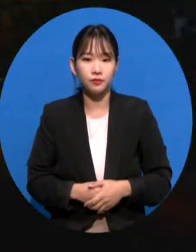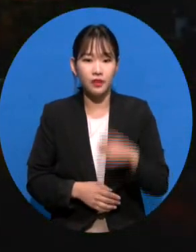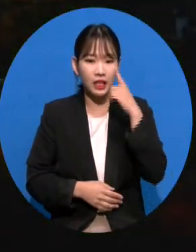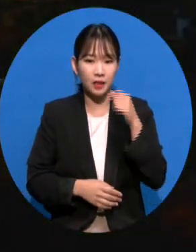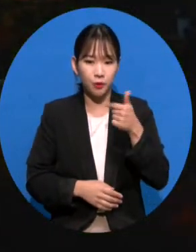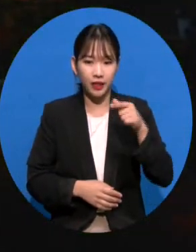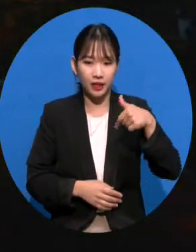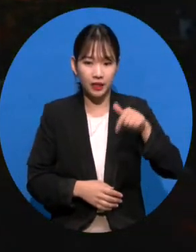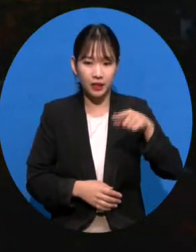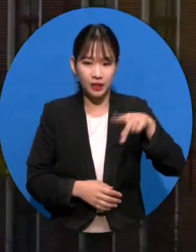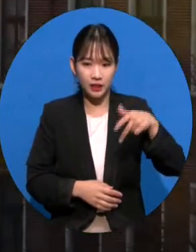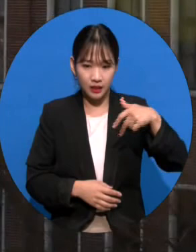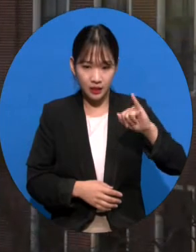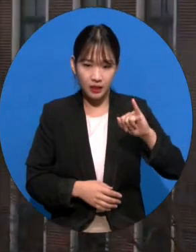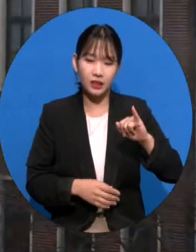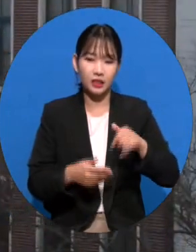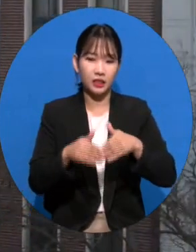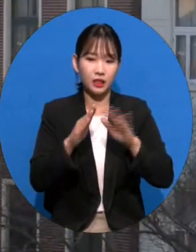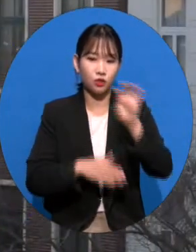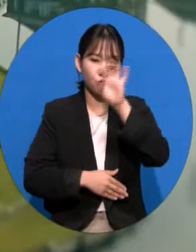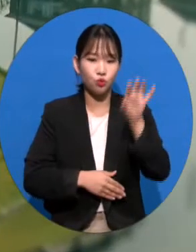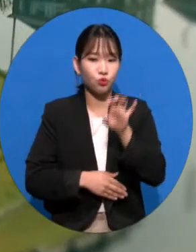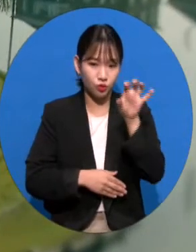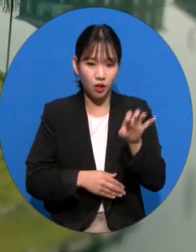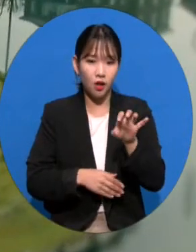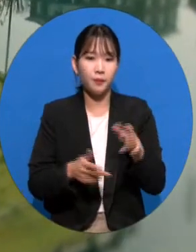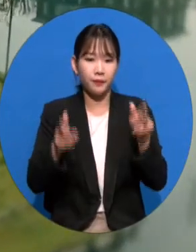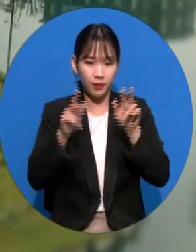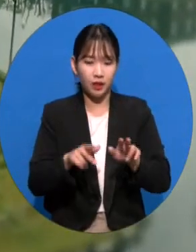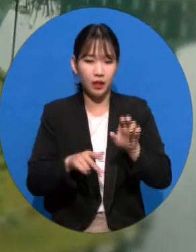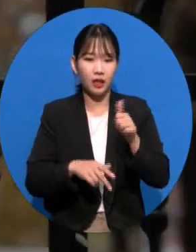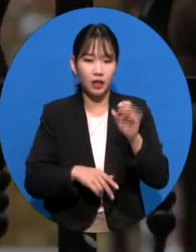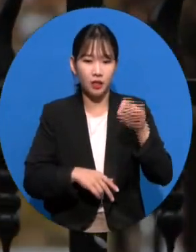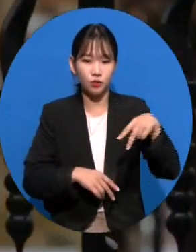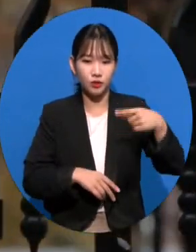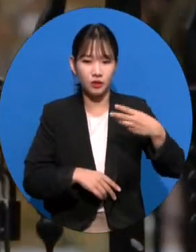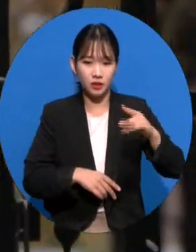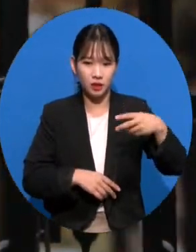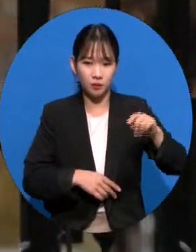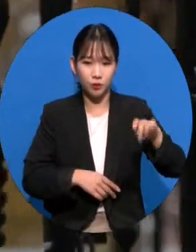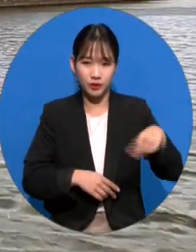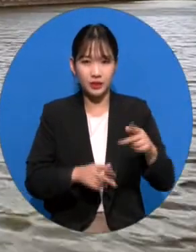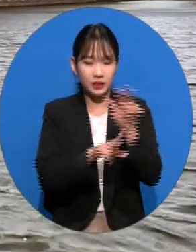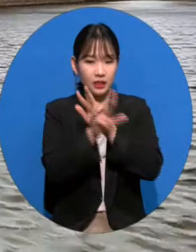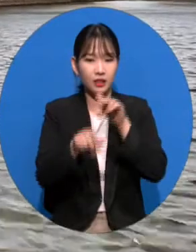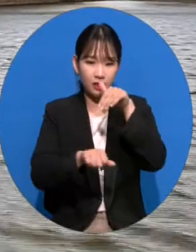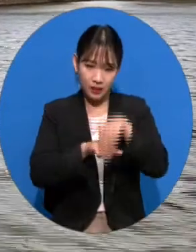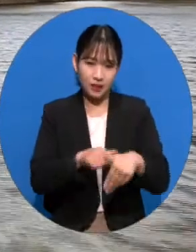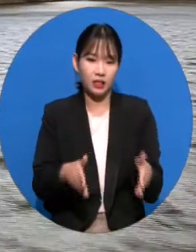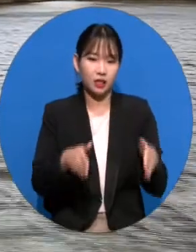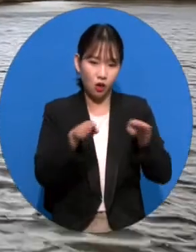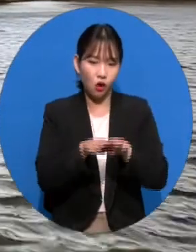일본 나가사키에 조성된 유럽 테마파크 하우스텐보스입니다. 네덜란드식 건물과 운하, 이국적인